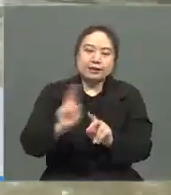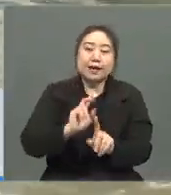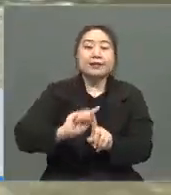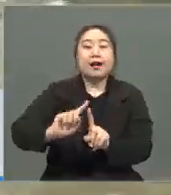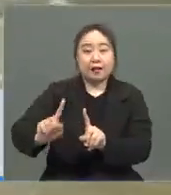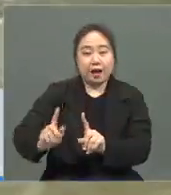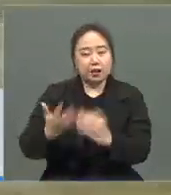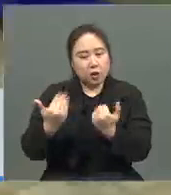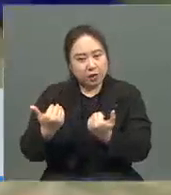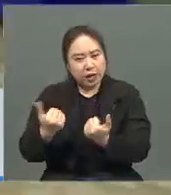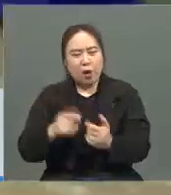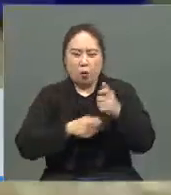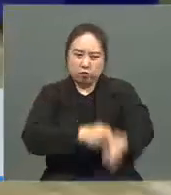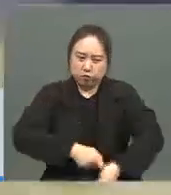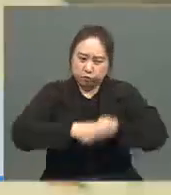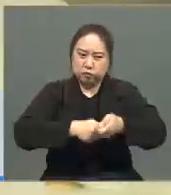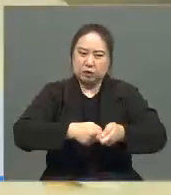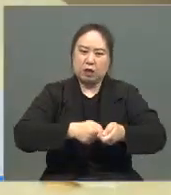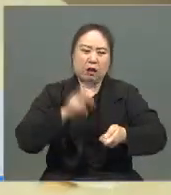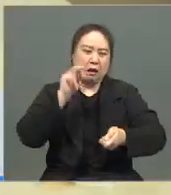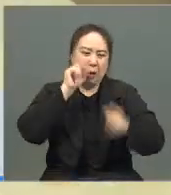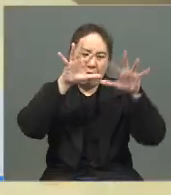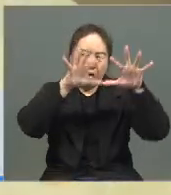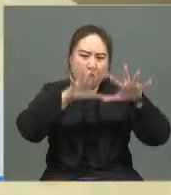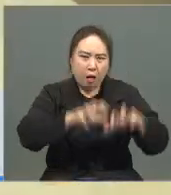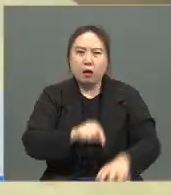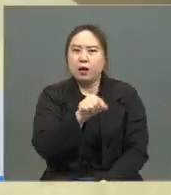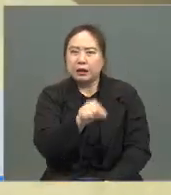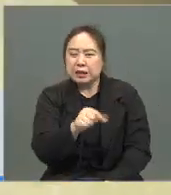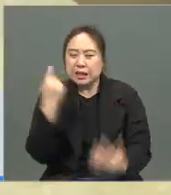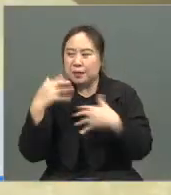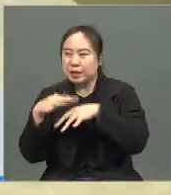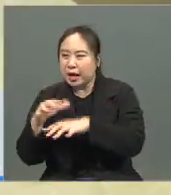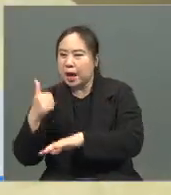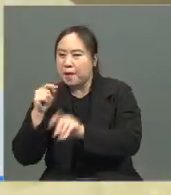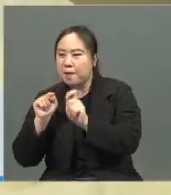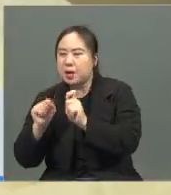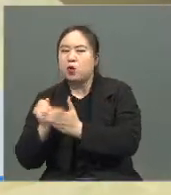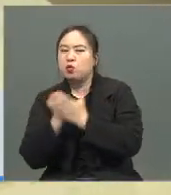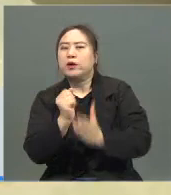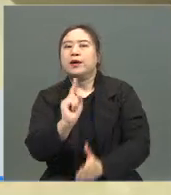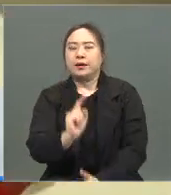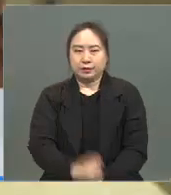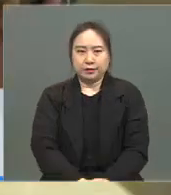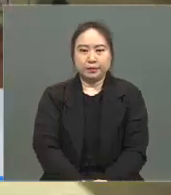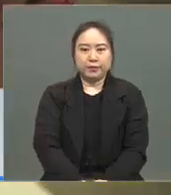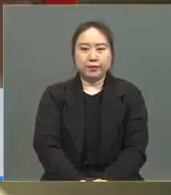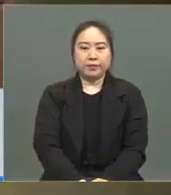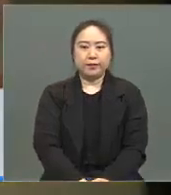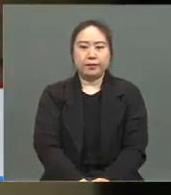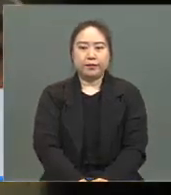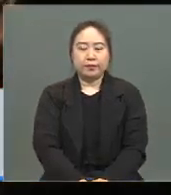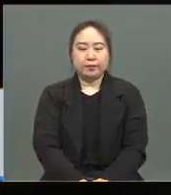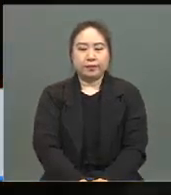าพวกพืชผลทางการเกษตรนั้นจะมีการประสานกับทางอำเภอยังไงในการช่วยเหลือชาวบ้านค่ะเดี๋ยวเราไปคุยกับผู้ใหญ่กันค่ะ